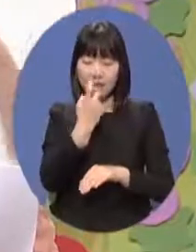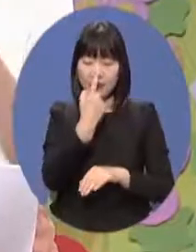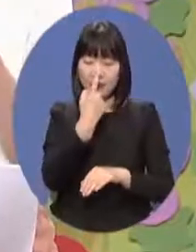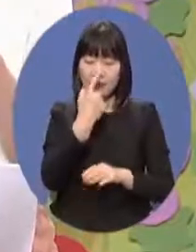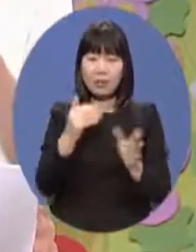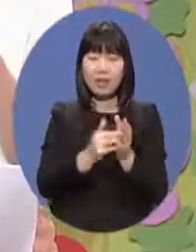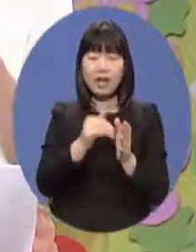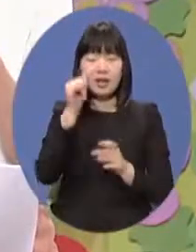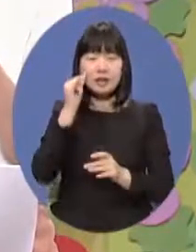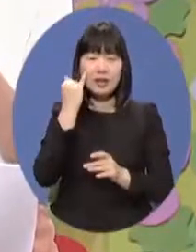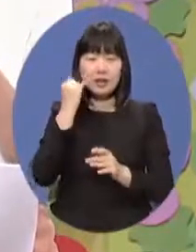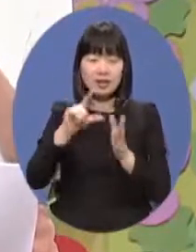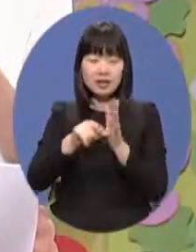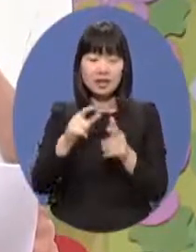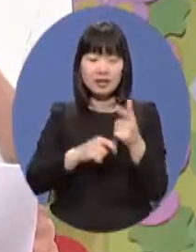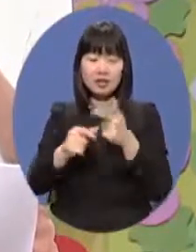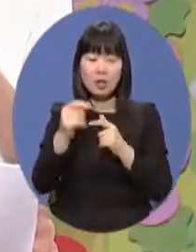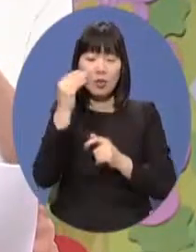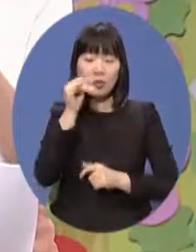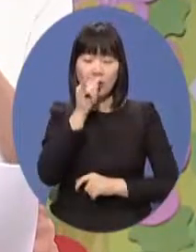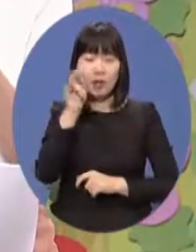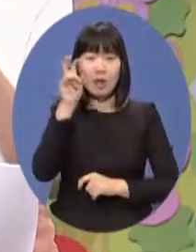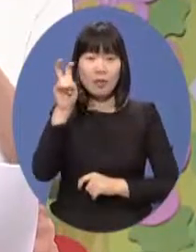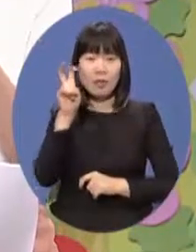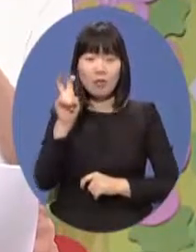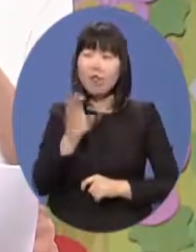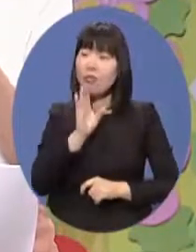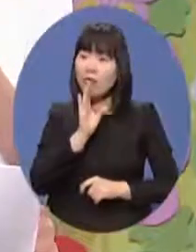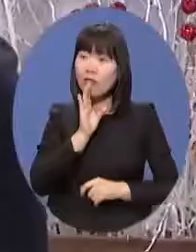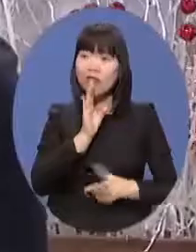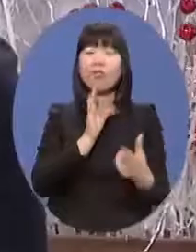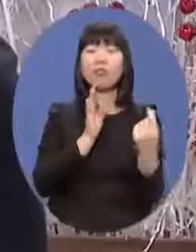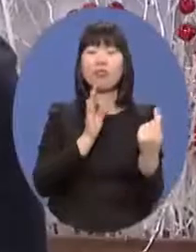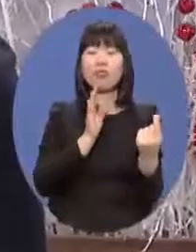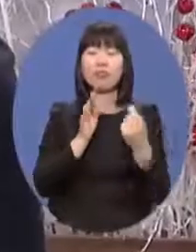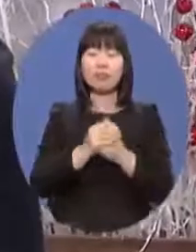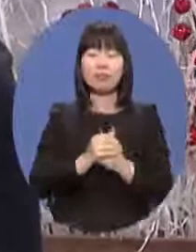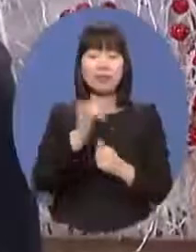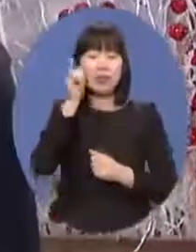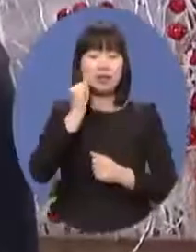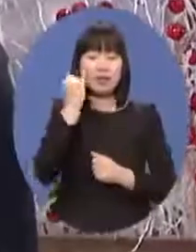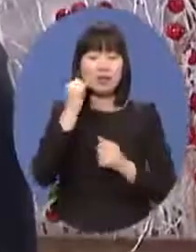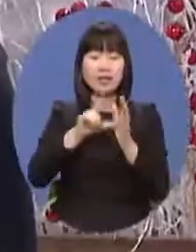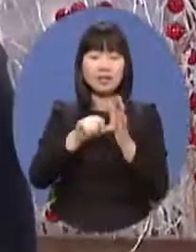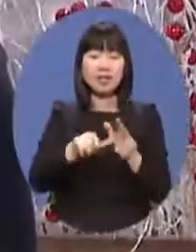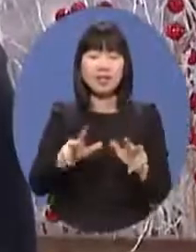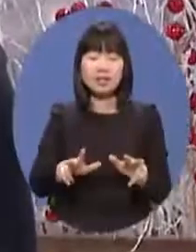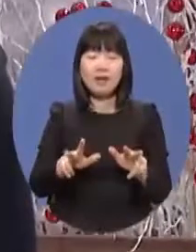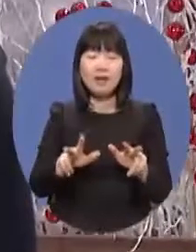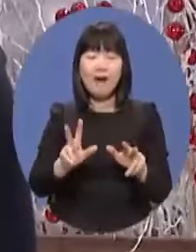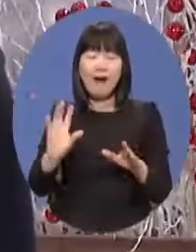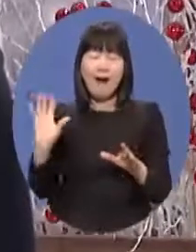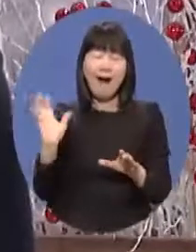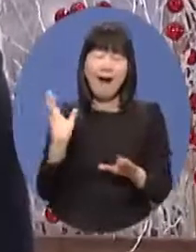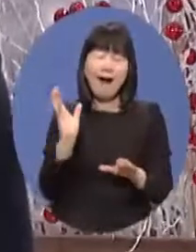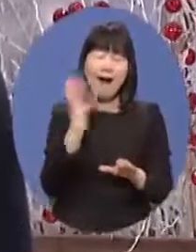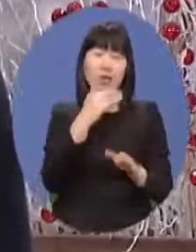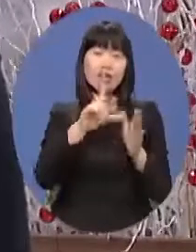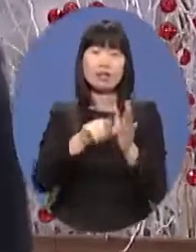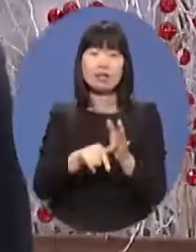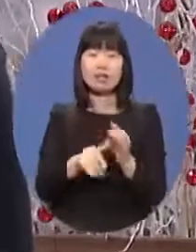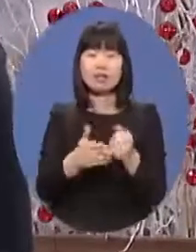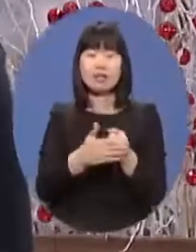네네. 사춘기 때도 좀 더 수월할 것 같아요. 굉장히 수월해지죠. 그렇군요. 예, 그래서 사춘기 때는 아이들이 이제 폭풍이 몰아치는 시기이기